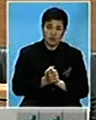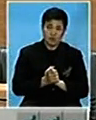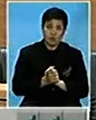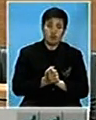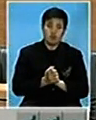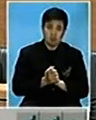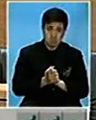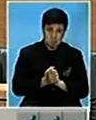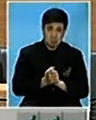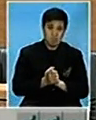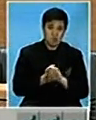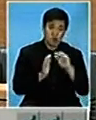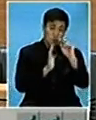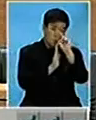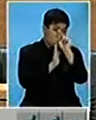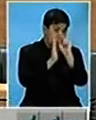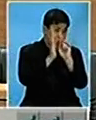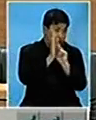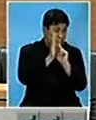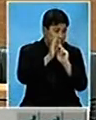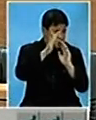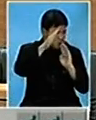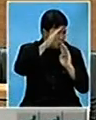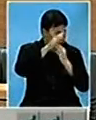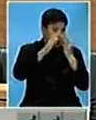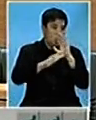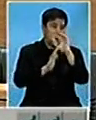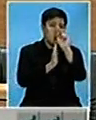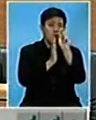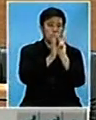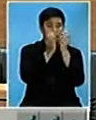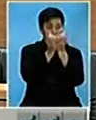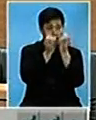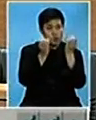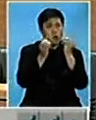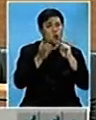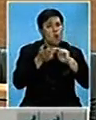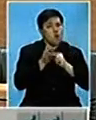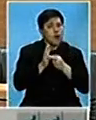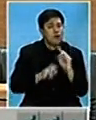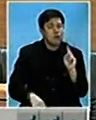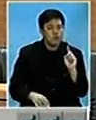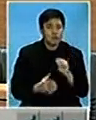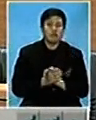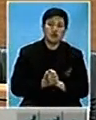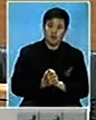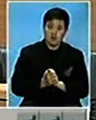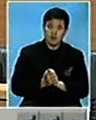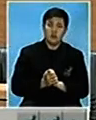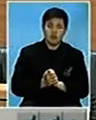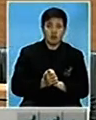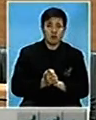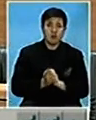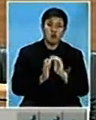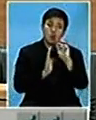หลักความเป็นกฎหมายสูงสุดของรัฐธรรมนูญนั่นหมายความว่ารัฐธ